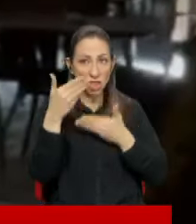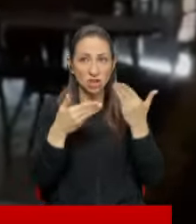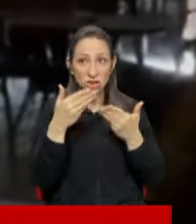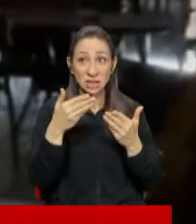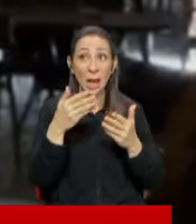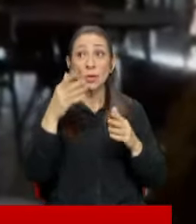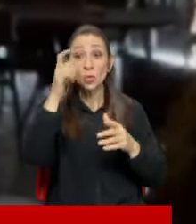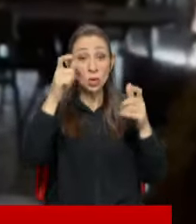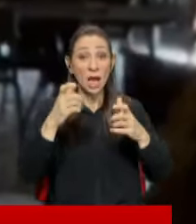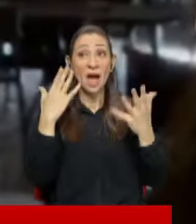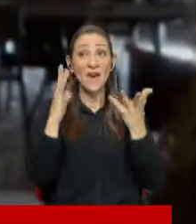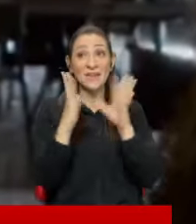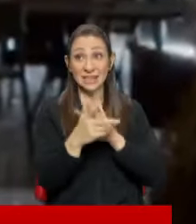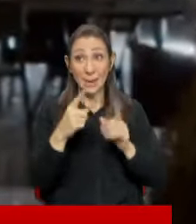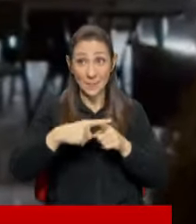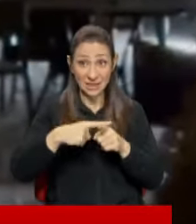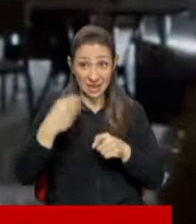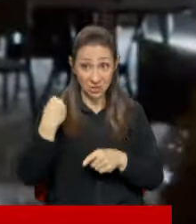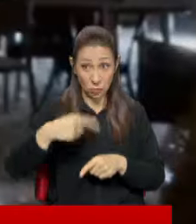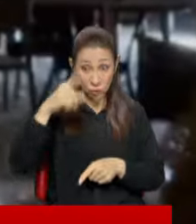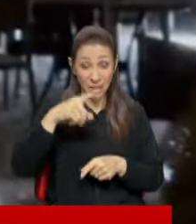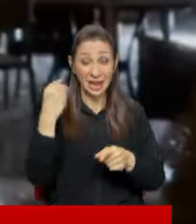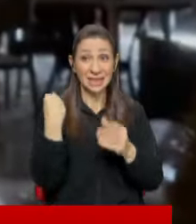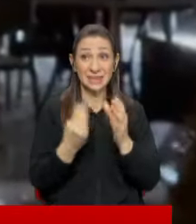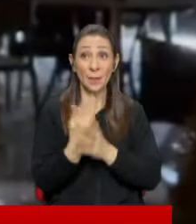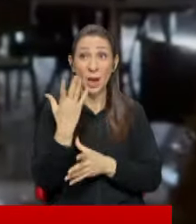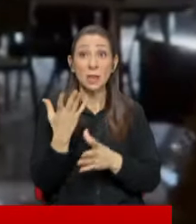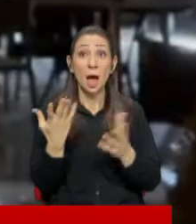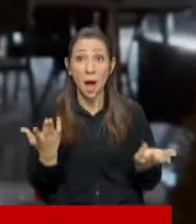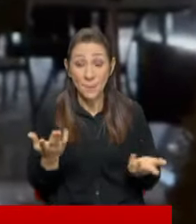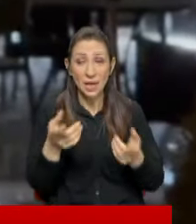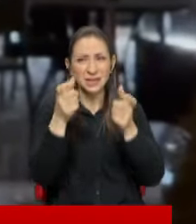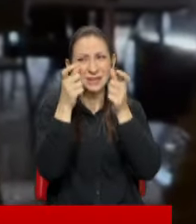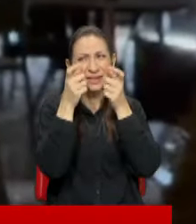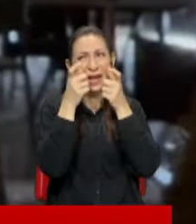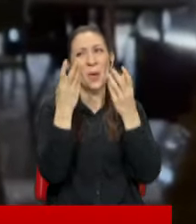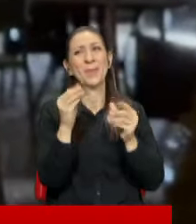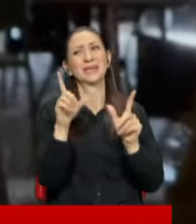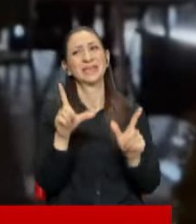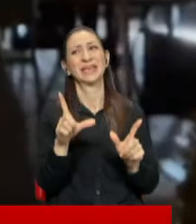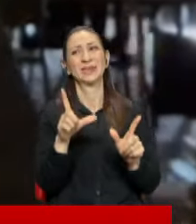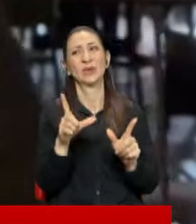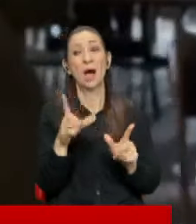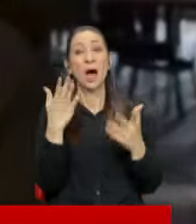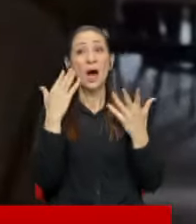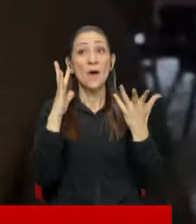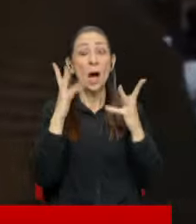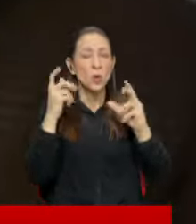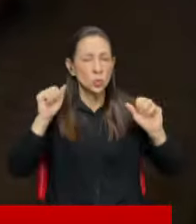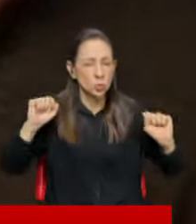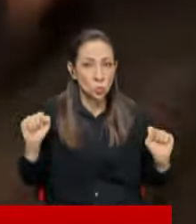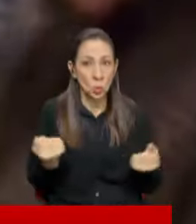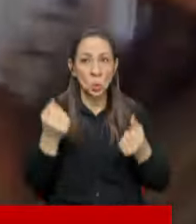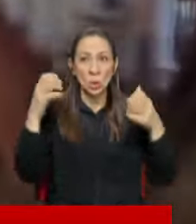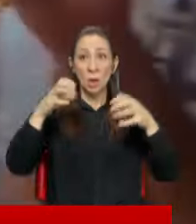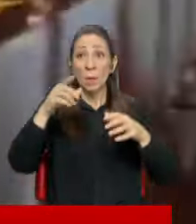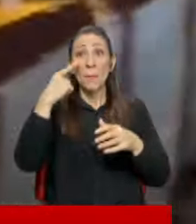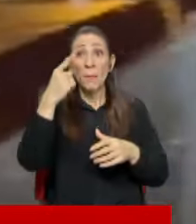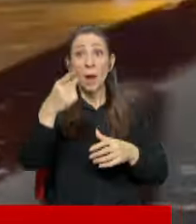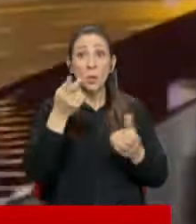anlatacağız. Memleket havasını paylaşacağız yeni günde, yeni sabahta. Ama dikkatli de olunması gerekiyor. Hava aniden soğuyor.